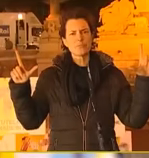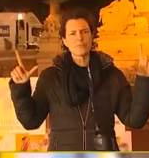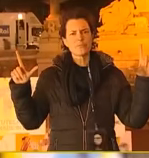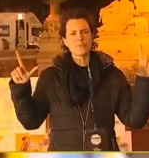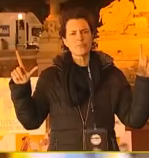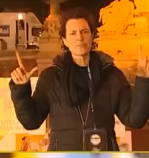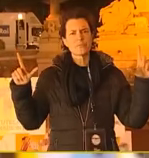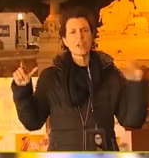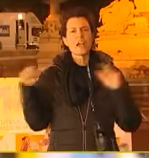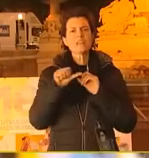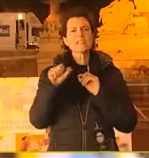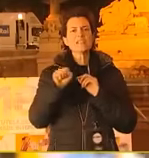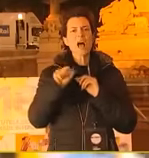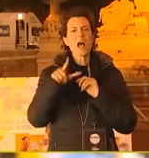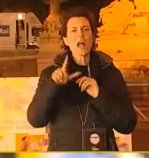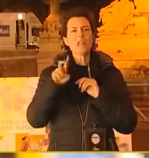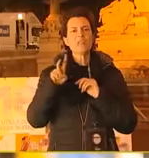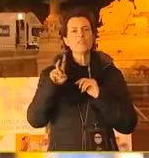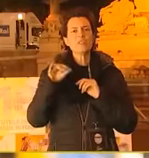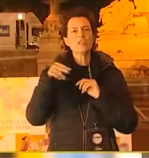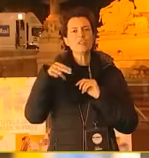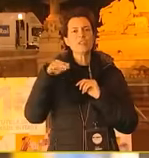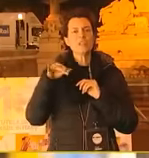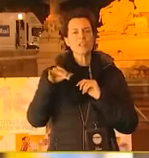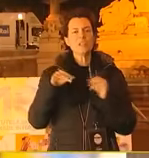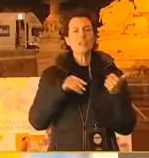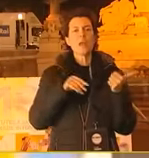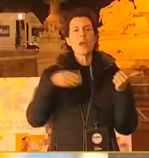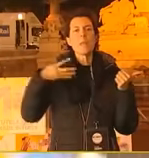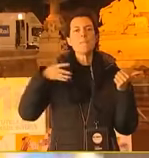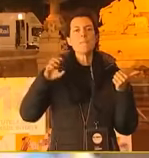di Salvini, della Meloni e di Fitto?